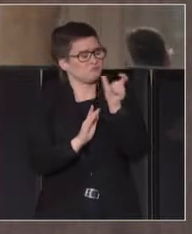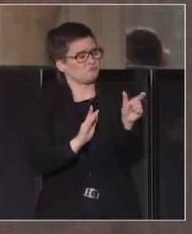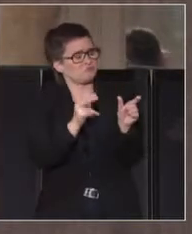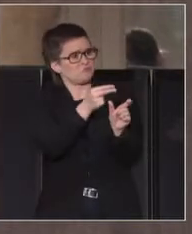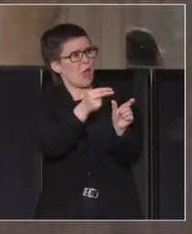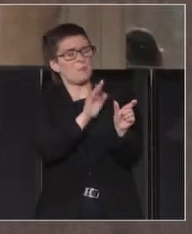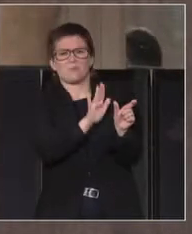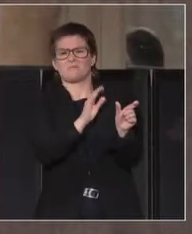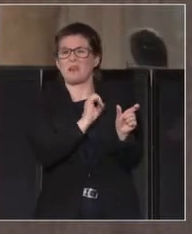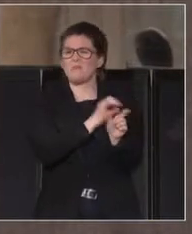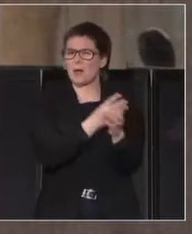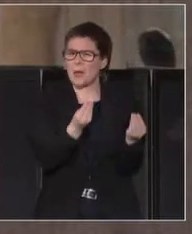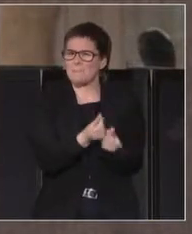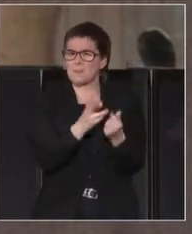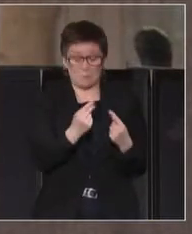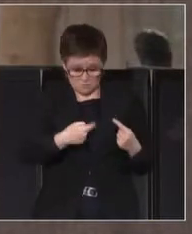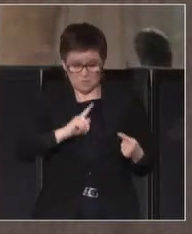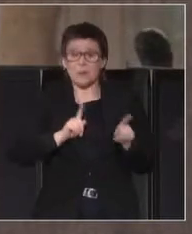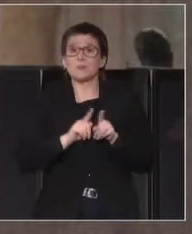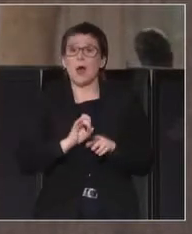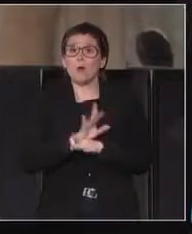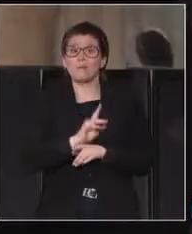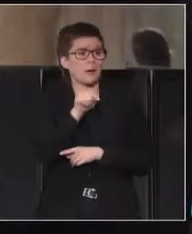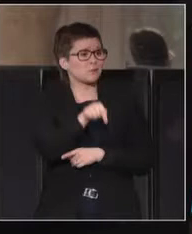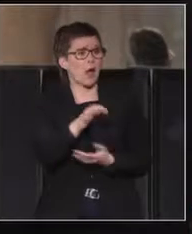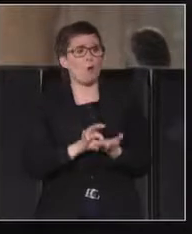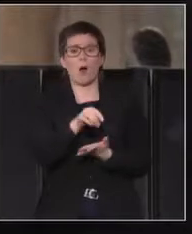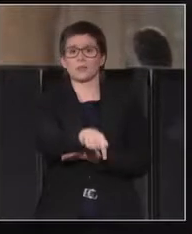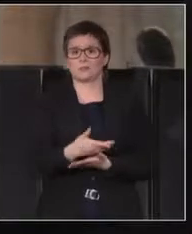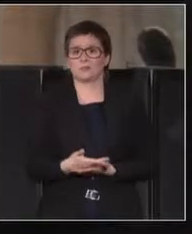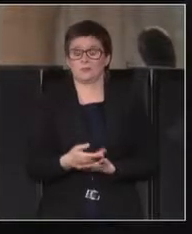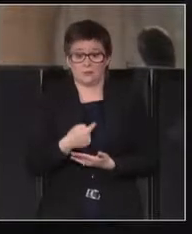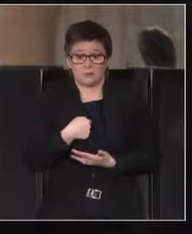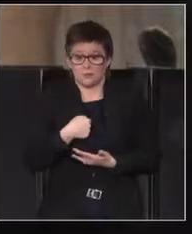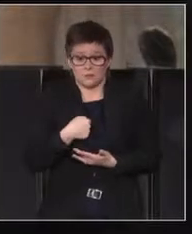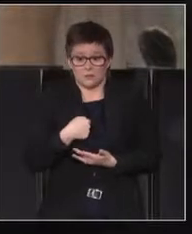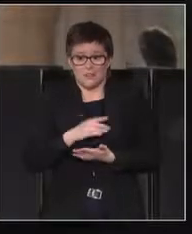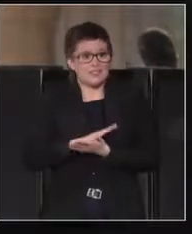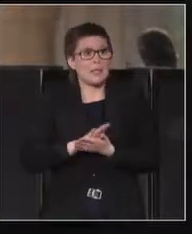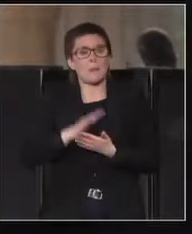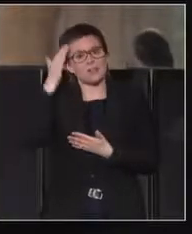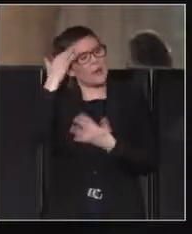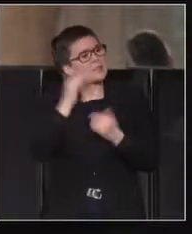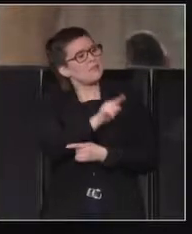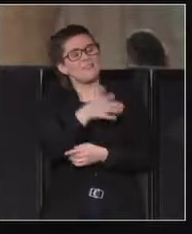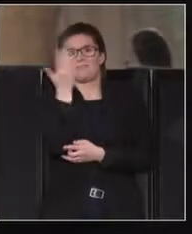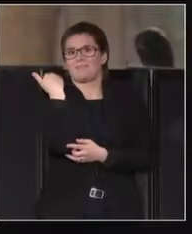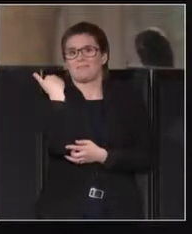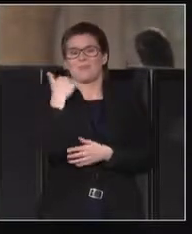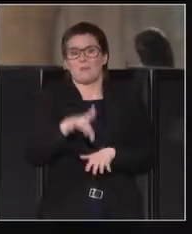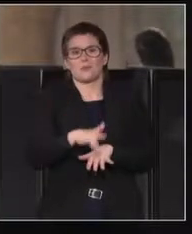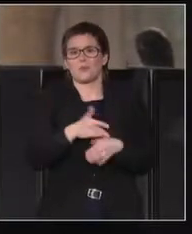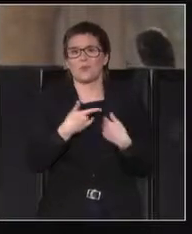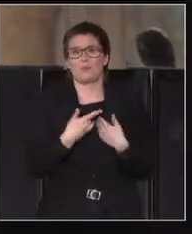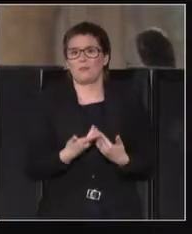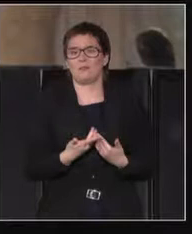ich an diesem Ort des Gedenkens. Ich, die ich nie wissen werde, wie es sich anfühlte für ihn. Ich, die